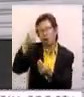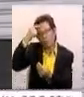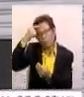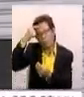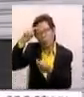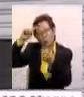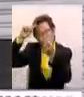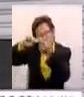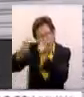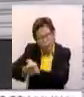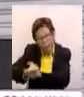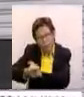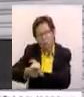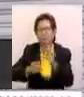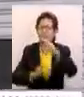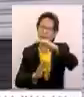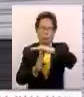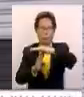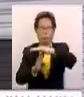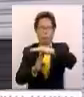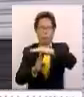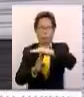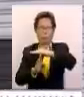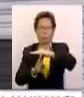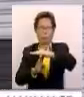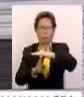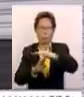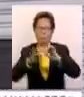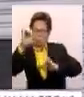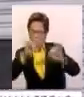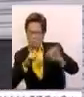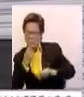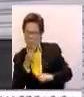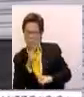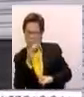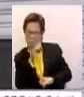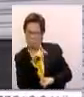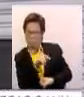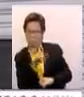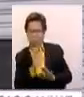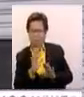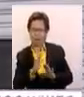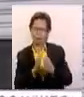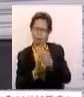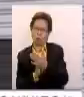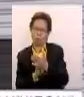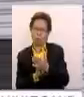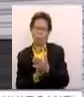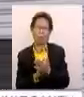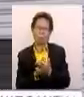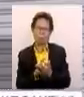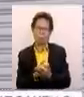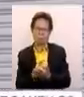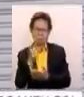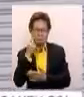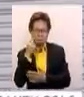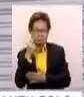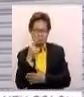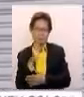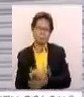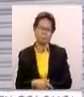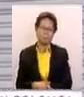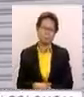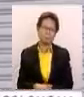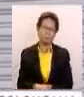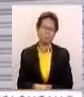cara berfikir dan hentikan membuat penilaian sendiri. Berat mata memandang, berat lagi bahu